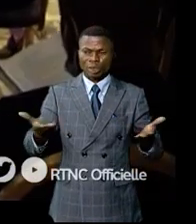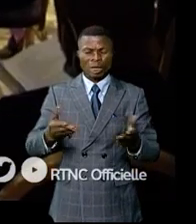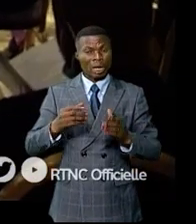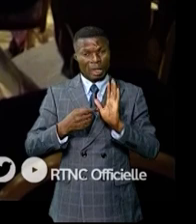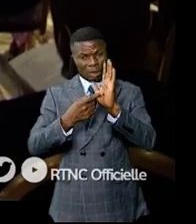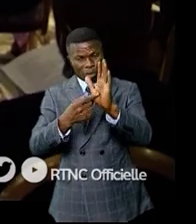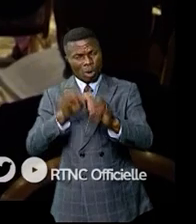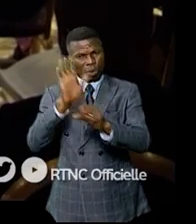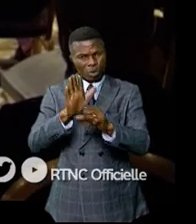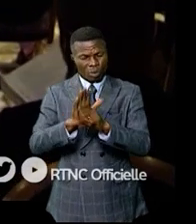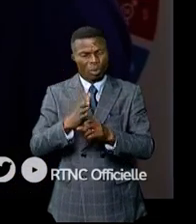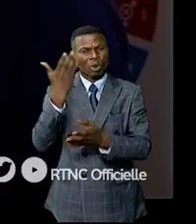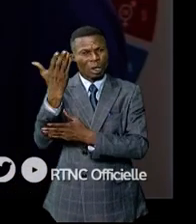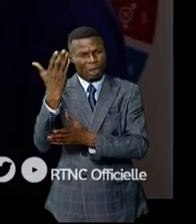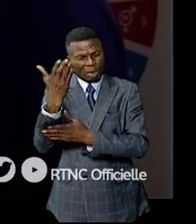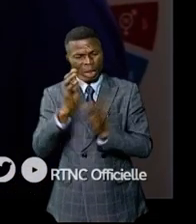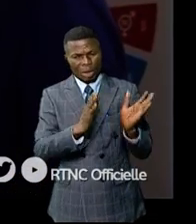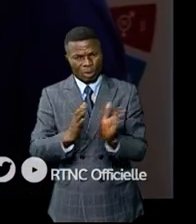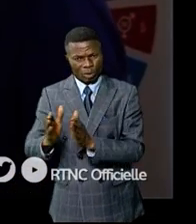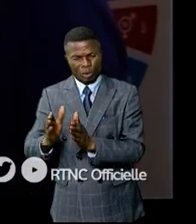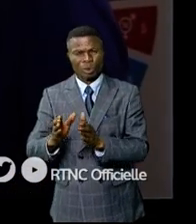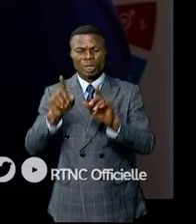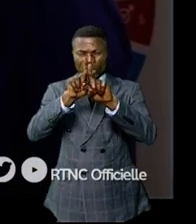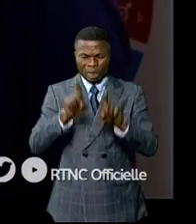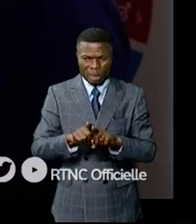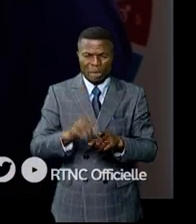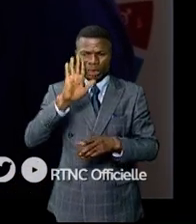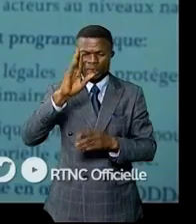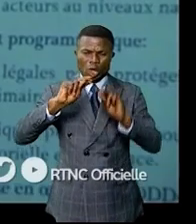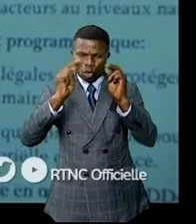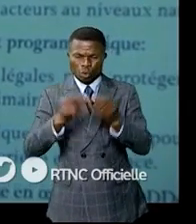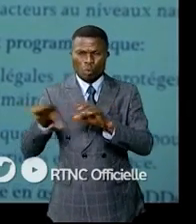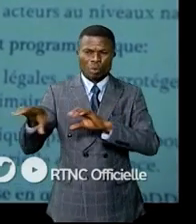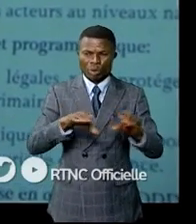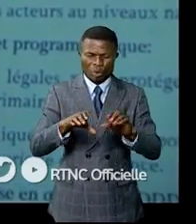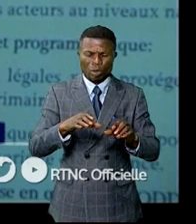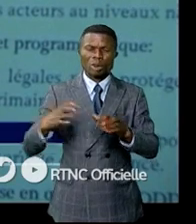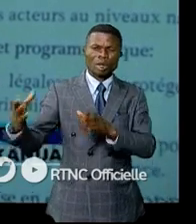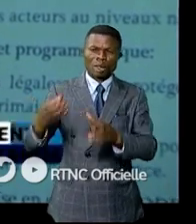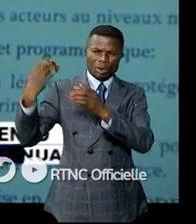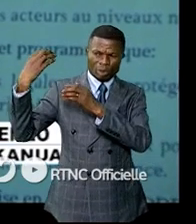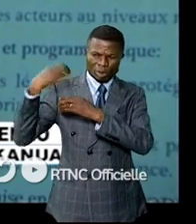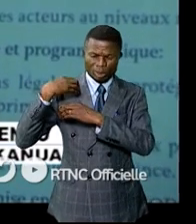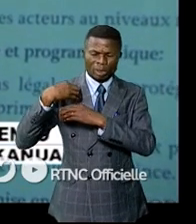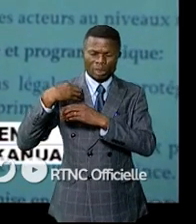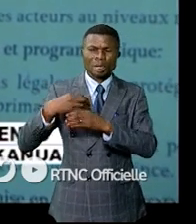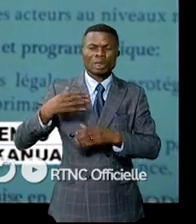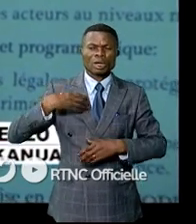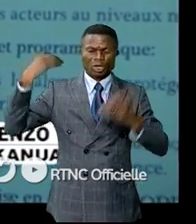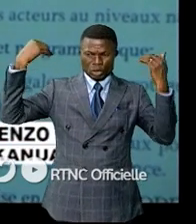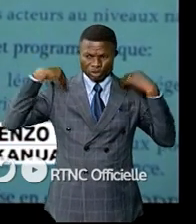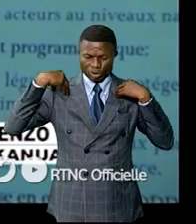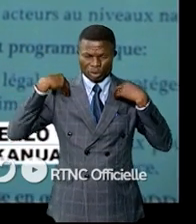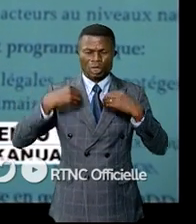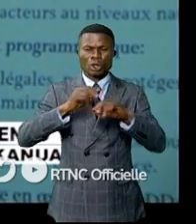requiert un certain nombre de recommandations formulées et qui se déclinent en 5 catégories d'actions: l'appropriation des ODD-4 CSA, le